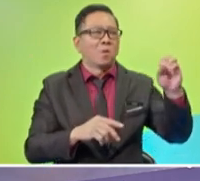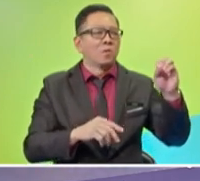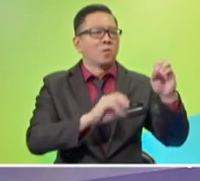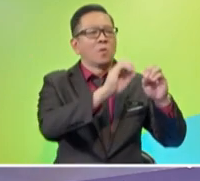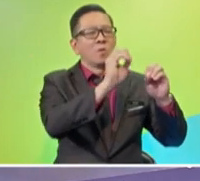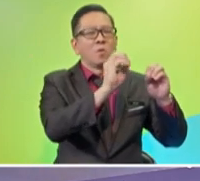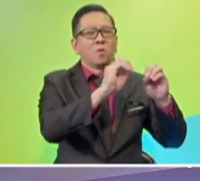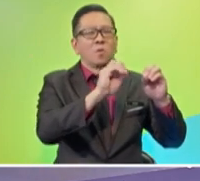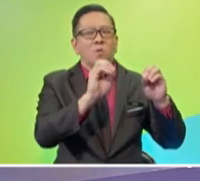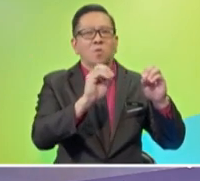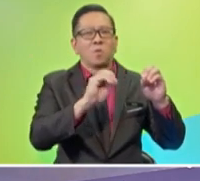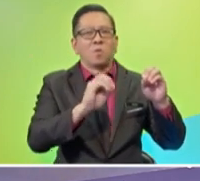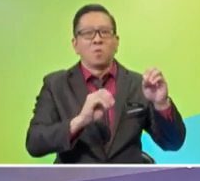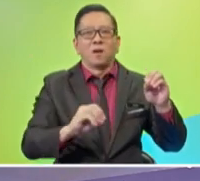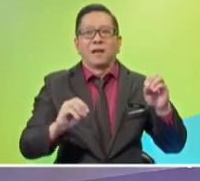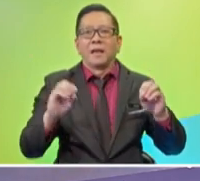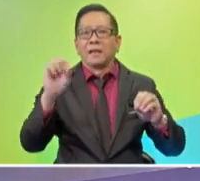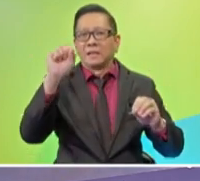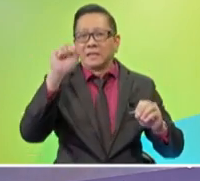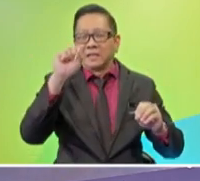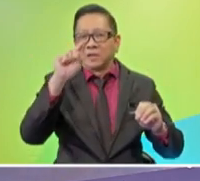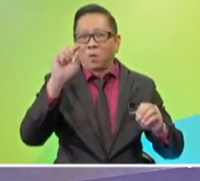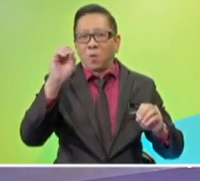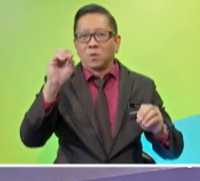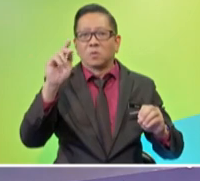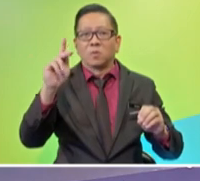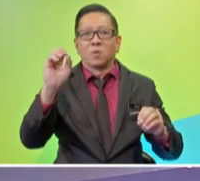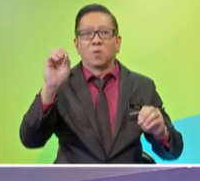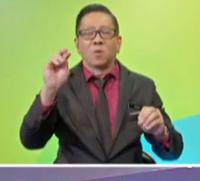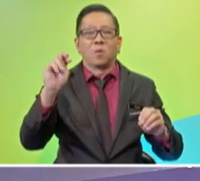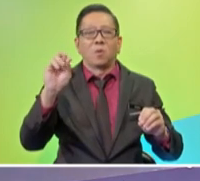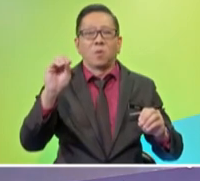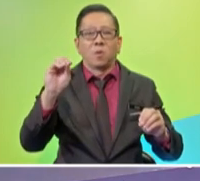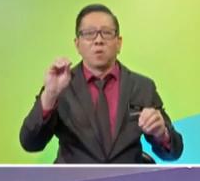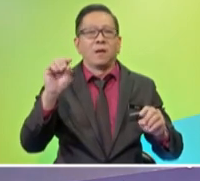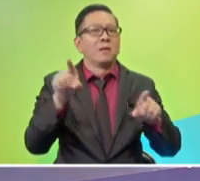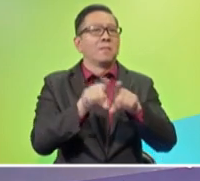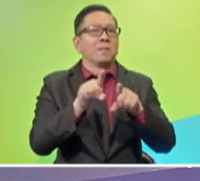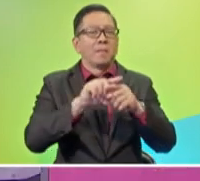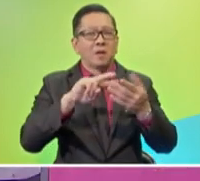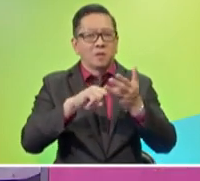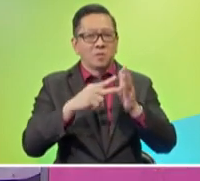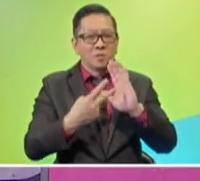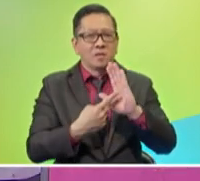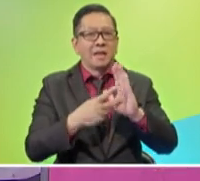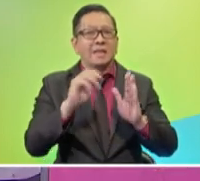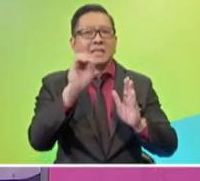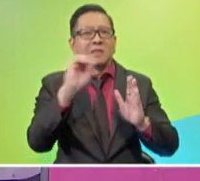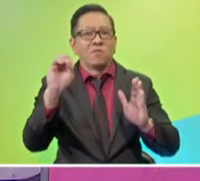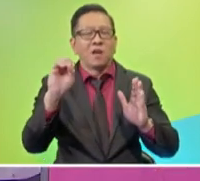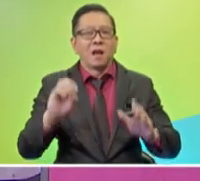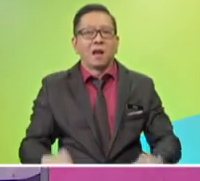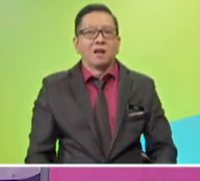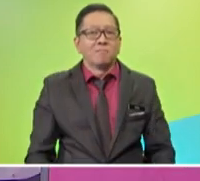ialah nombor yang kita gunakan untuk mewakili maksud kosong tersebut. Kita panggil dia sebagai sifar. Itu kita panggil sebagai sifar.